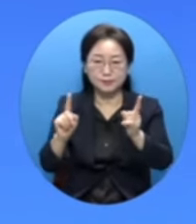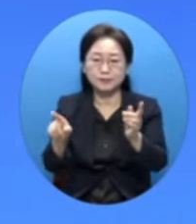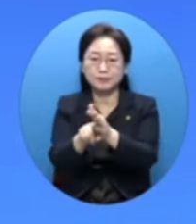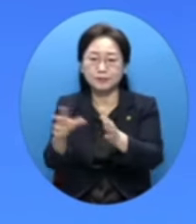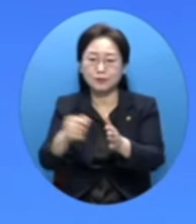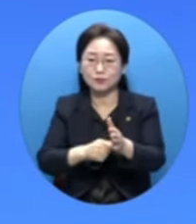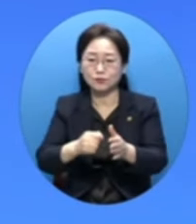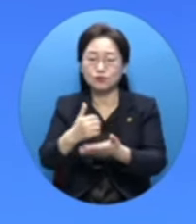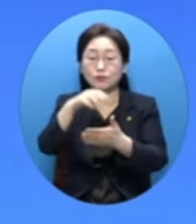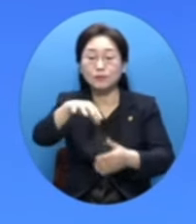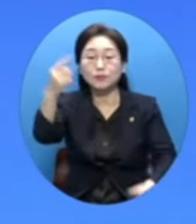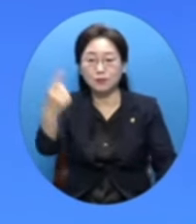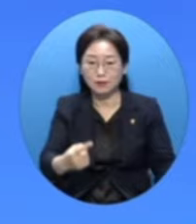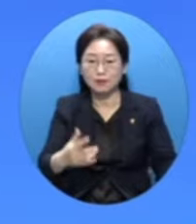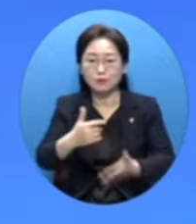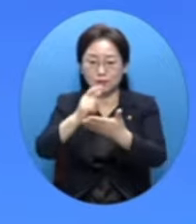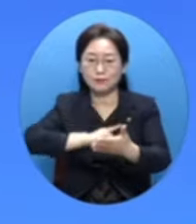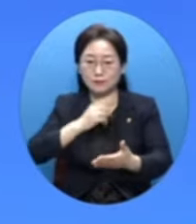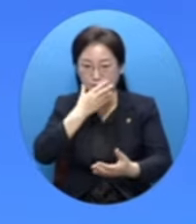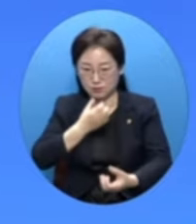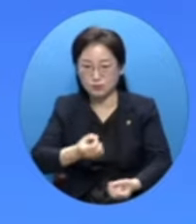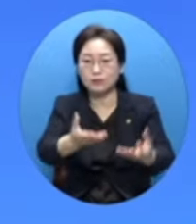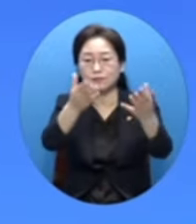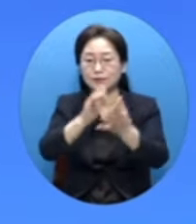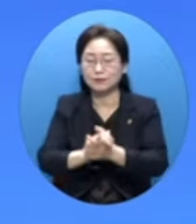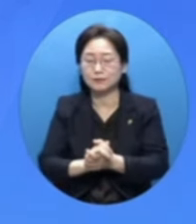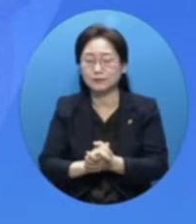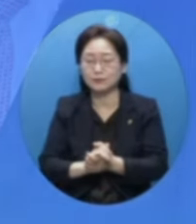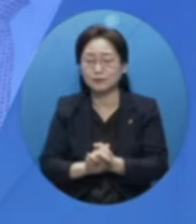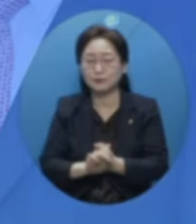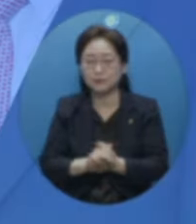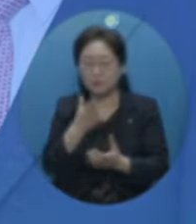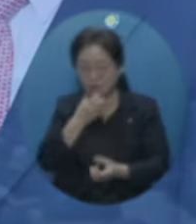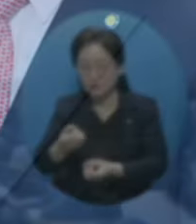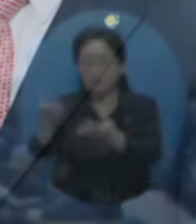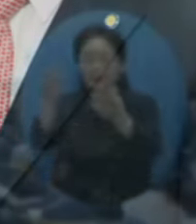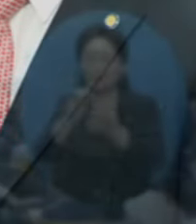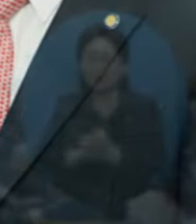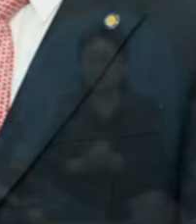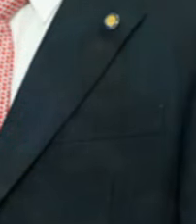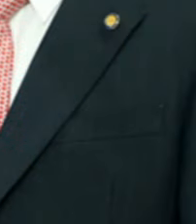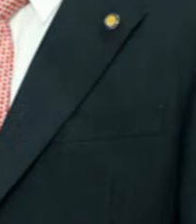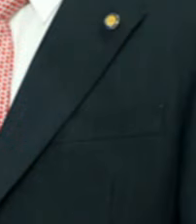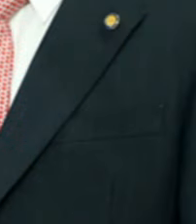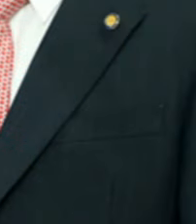믿음으로 주 앞에 나가는 여러분 모두 되시기를 주님의 이름으로 축원합니다. 축원합니다. 네.